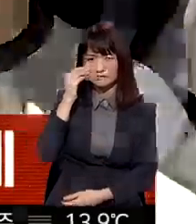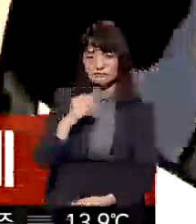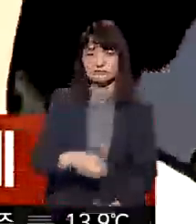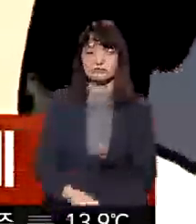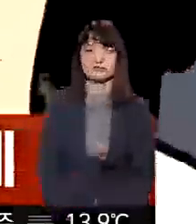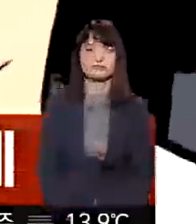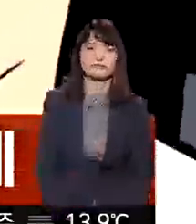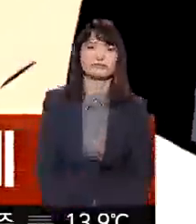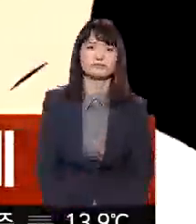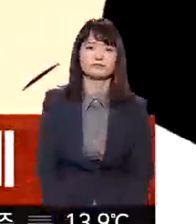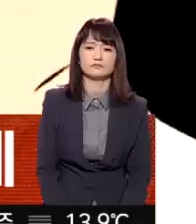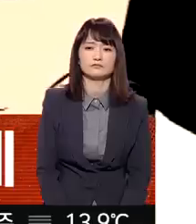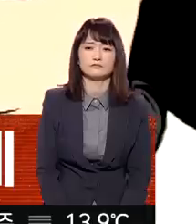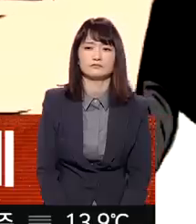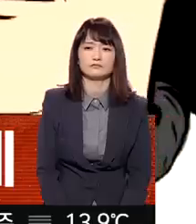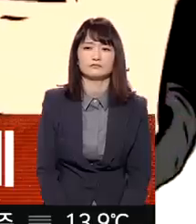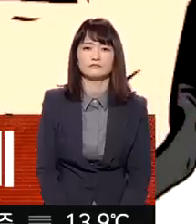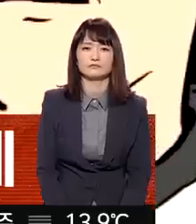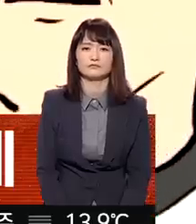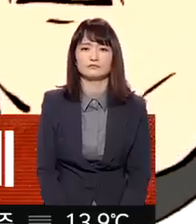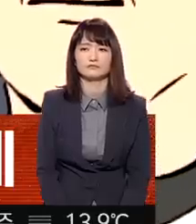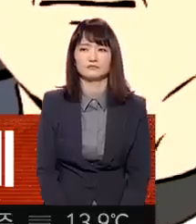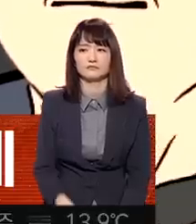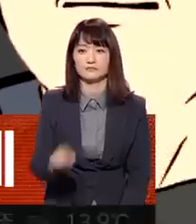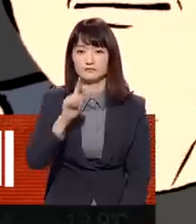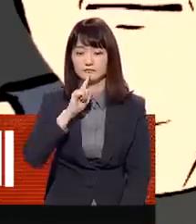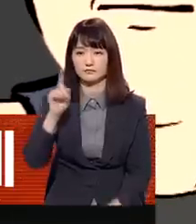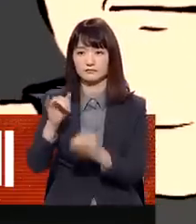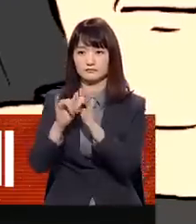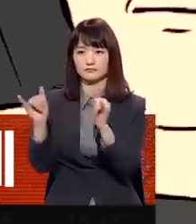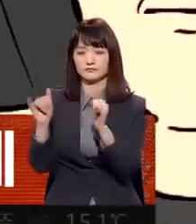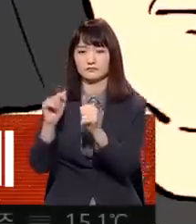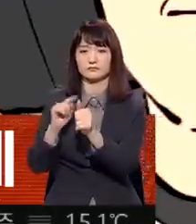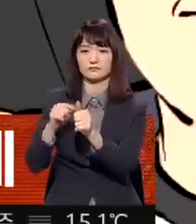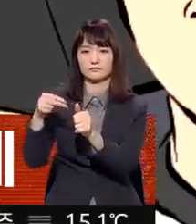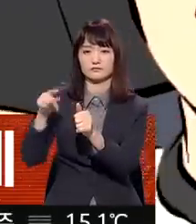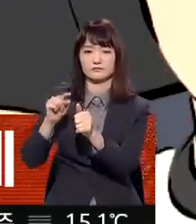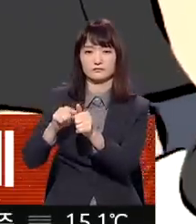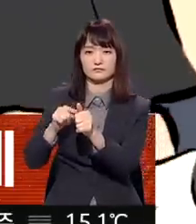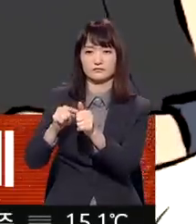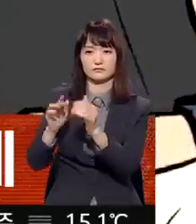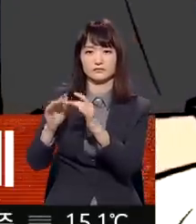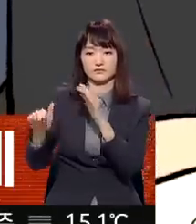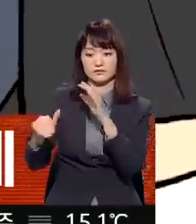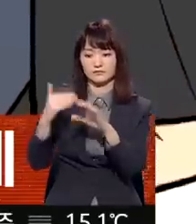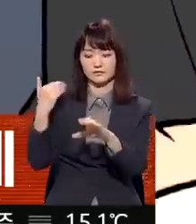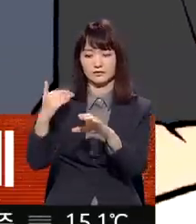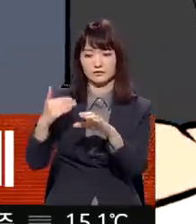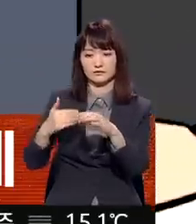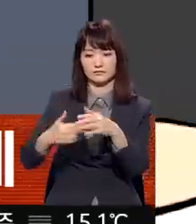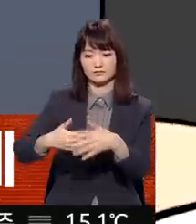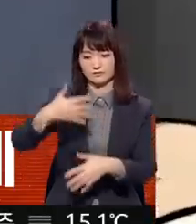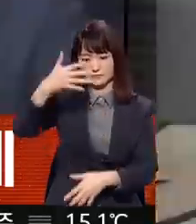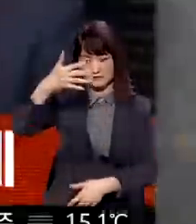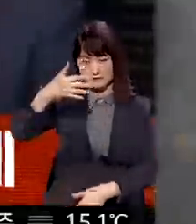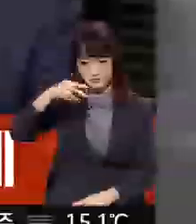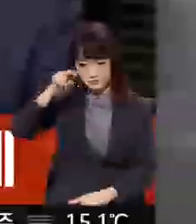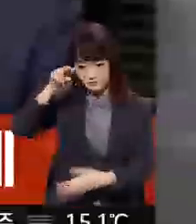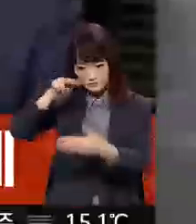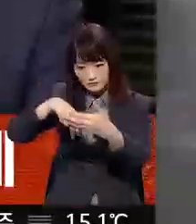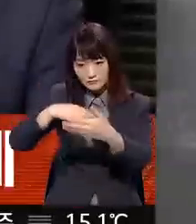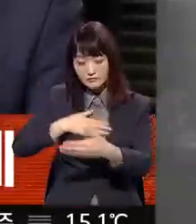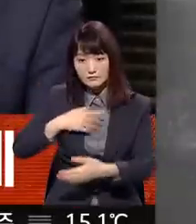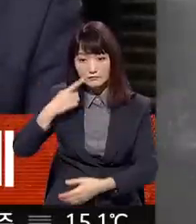박 변호사님, 네. 제가 이 제보자분의 그 메일을 맨 처음에 열어봤습니다. 정말 제